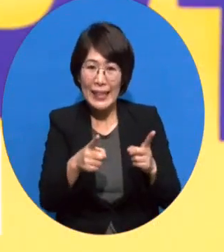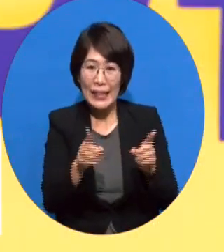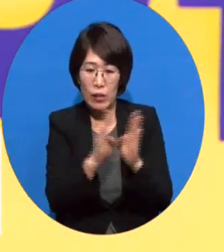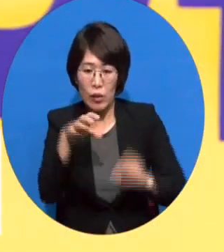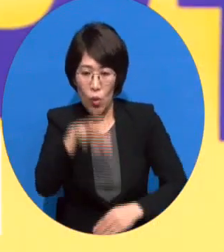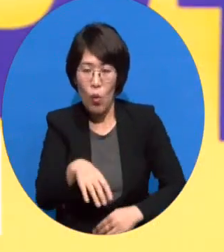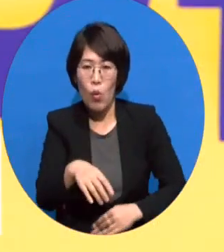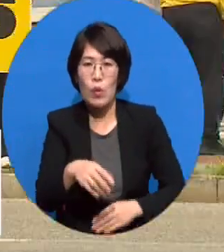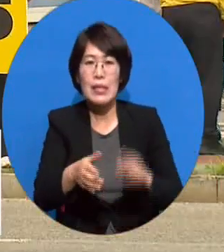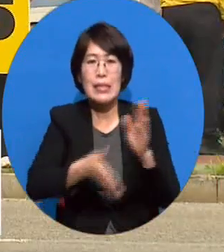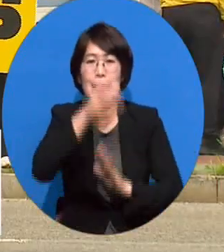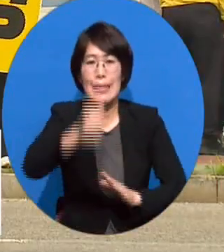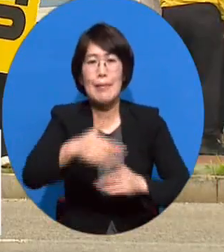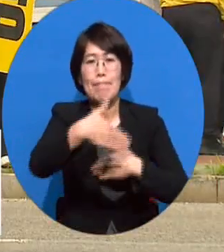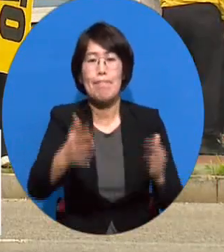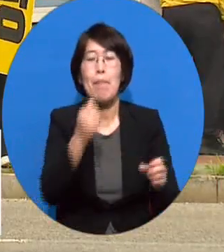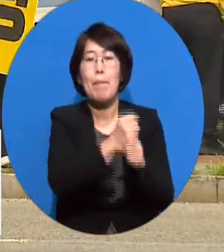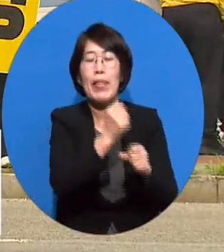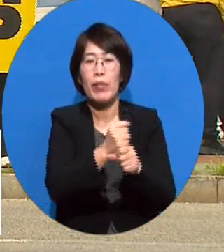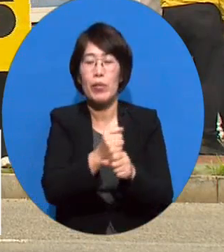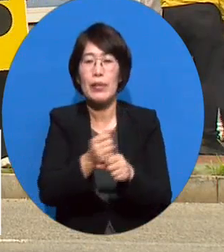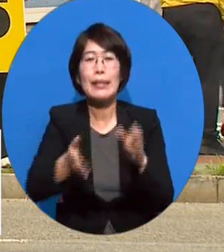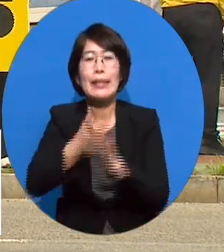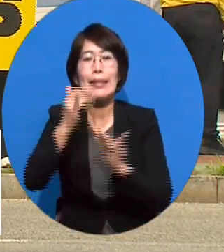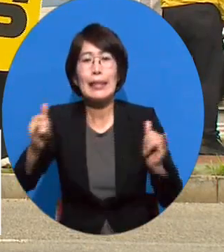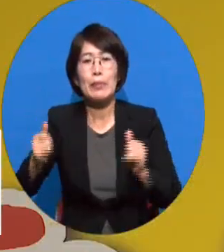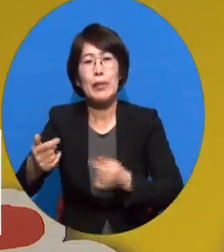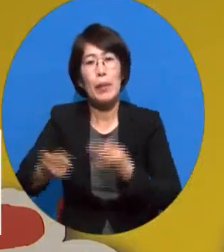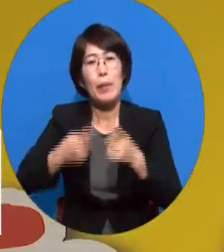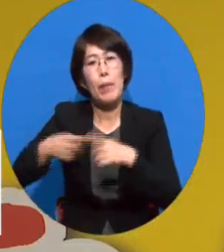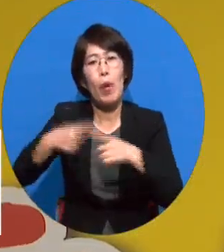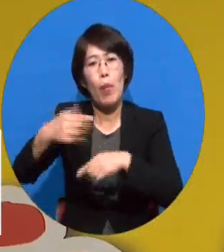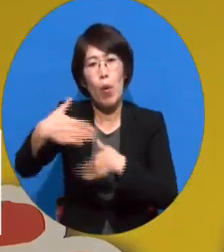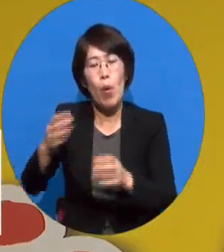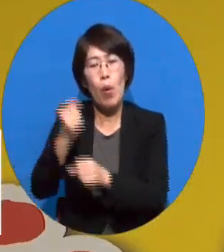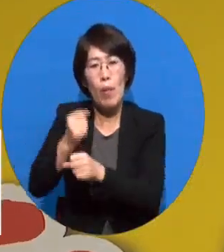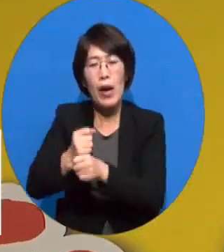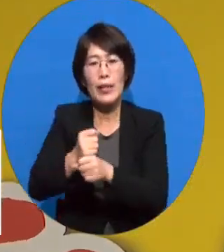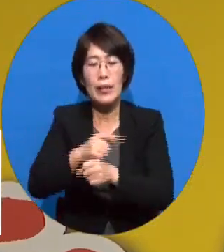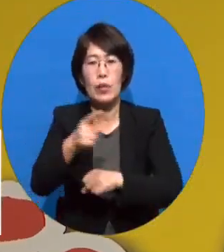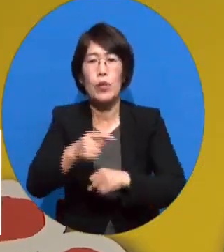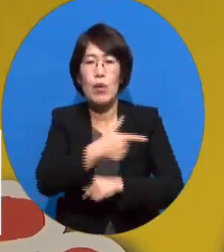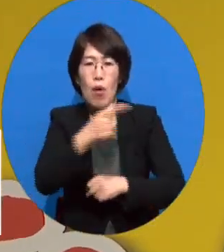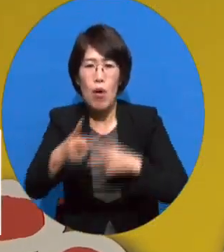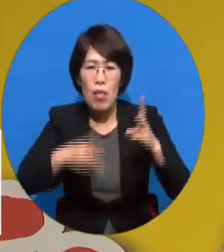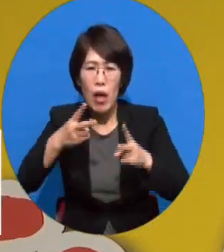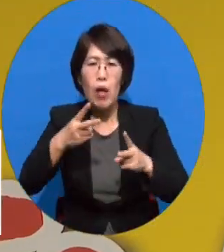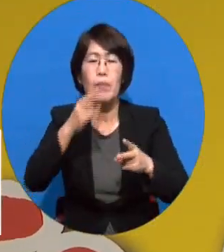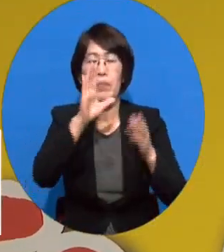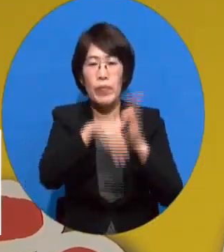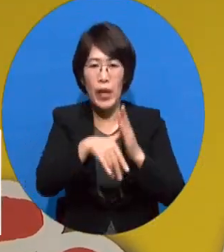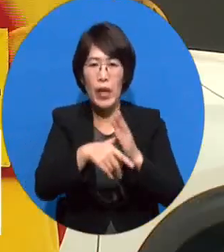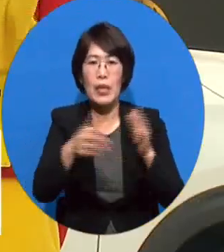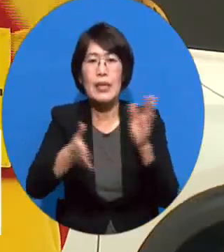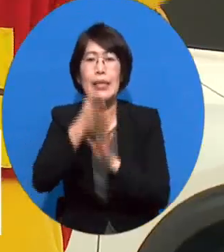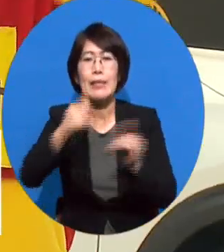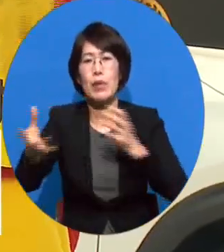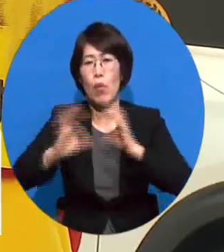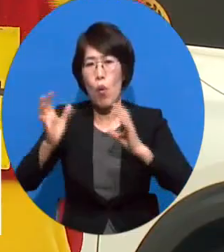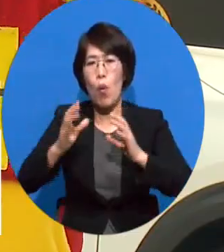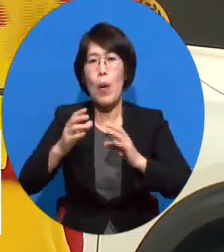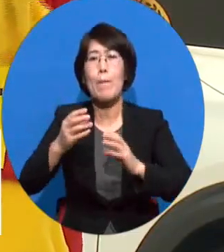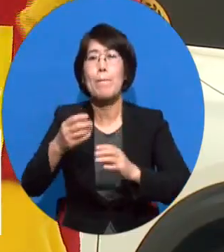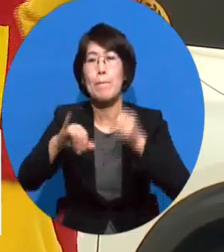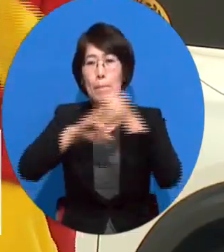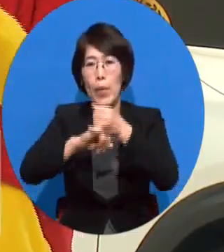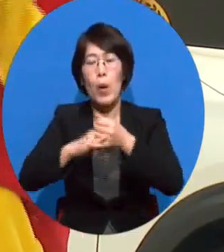열린 시장실을 마련하고 시민 배심원제 확대와 분야별 소통함 구축, 대규모 사업 추진 시 시민 공론화 과정 필수 실행